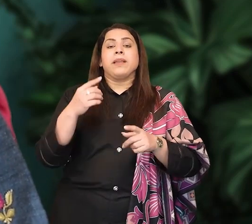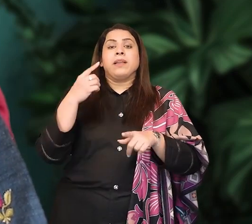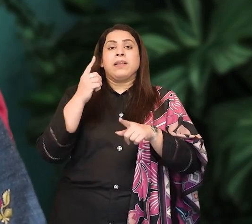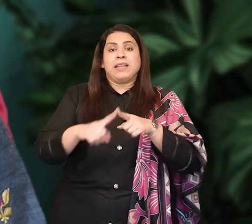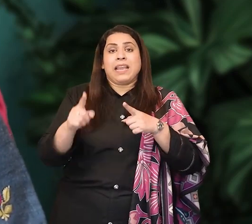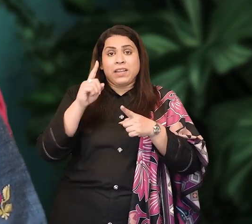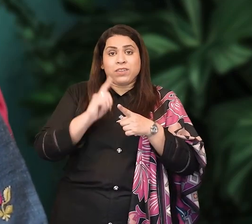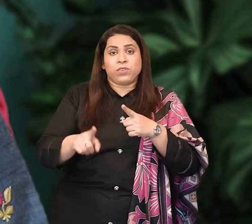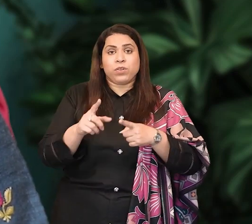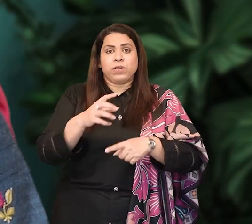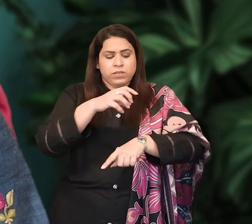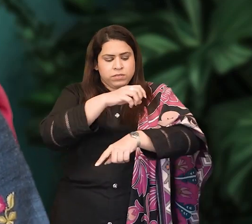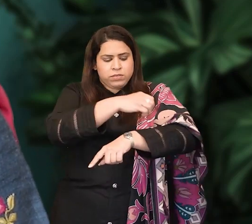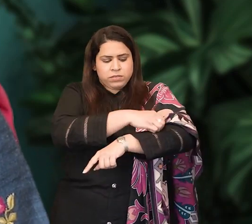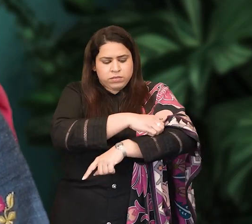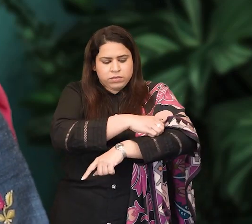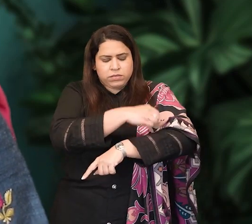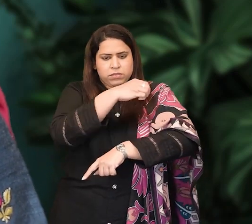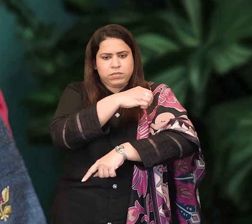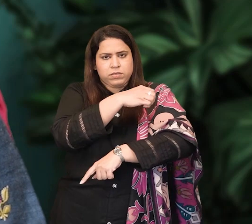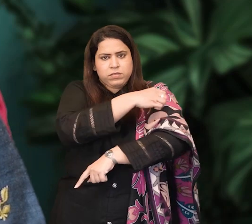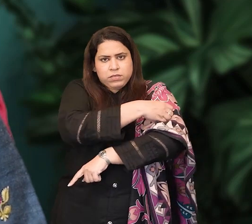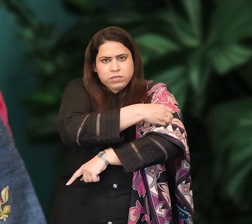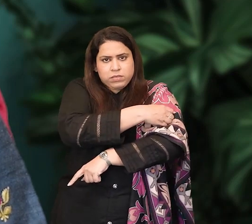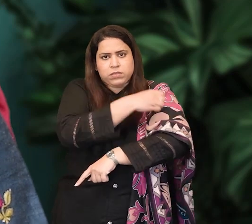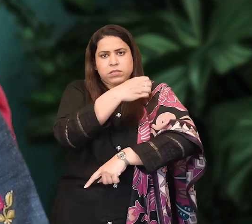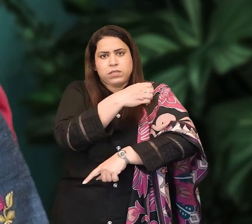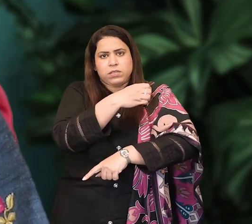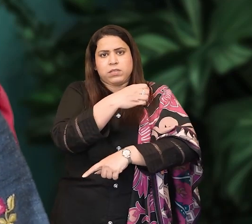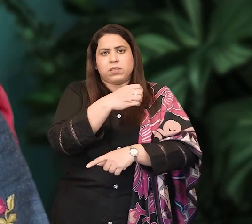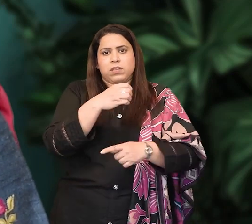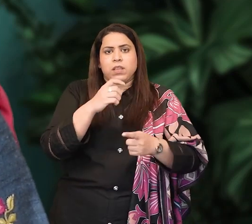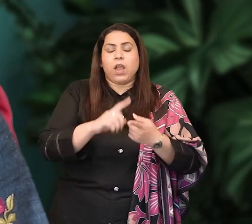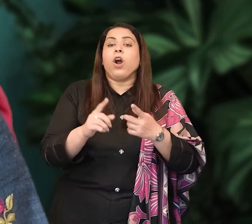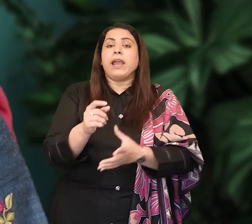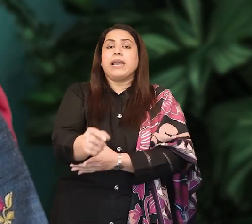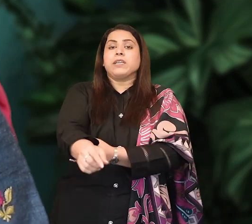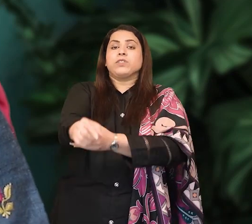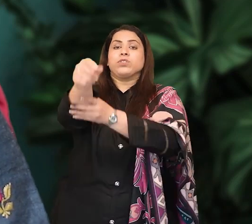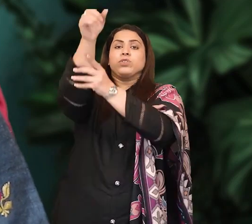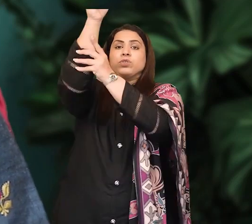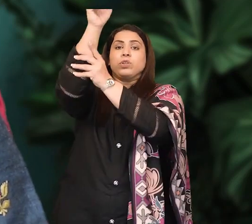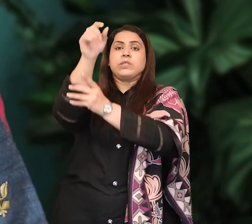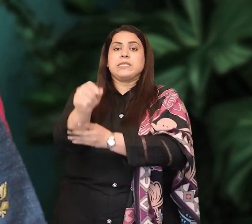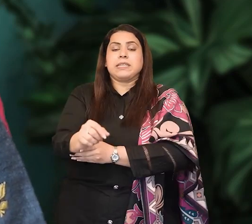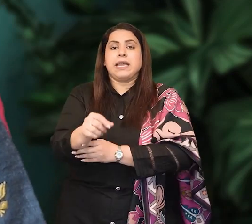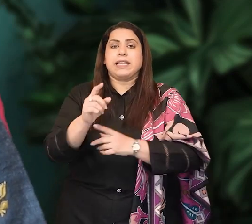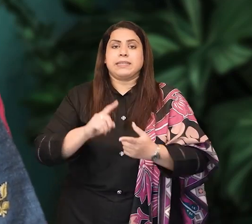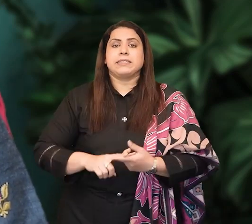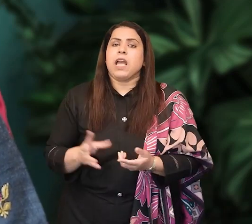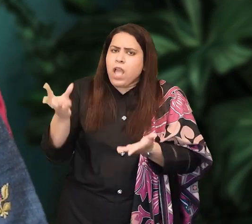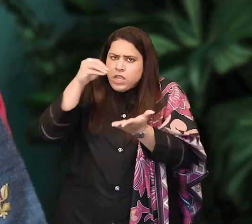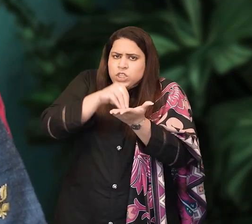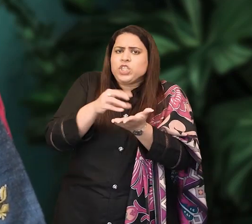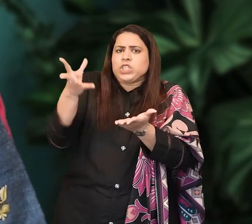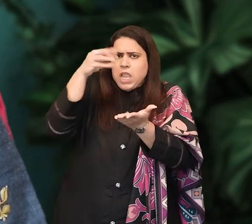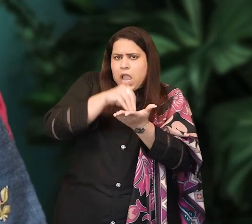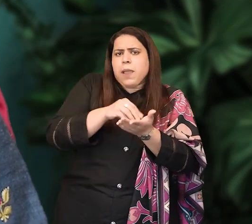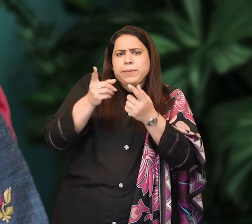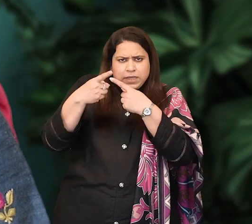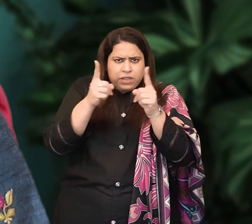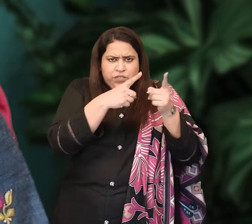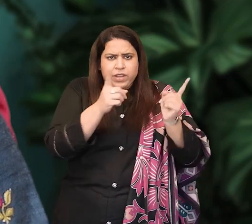होती है जिनमें हम मसल स्टिमुलेशन करते हैं और नर्व फ्लॉसिंग एक्सरसाइजेज करवाते हैं। और इसके अलावा फिजियोथेरेपी में और काफ़ी